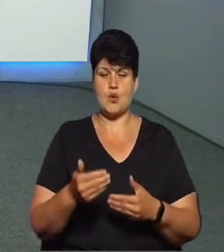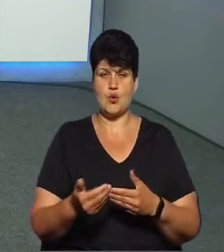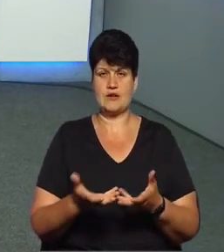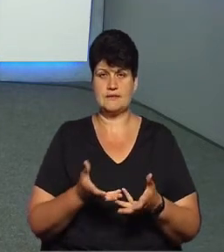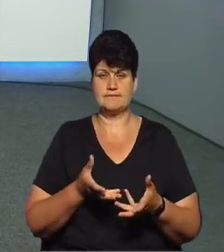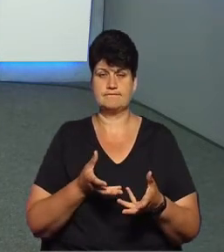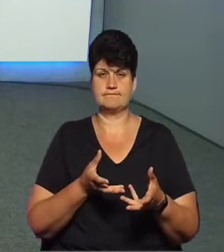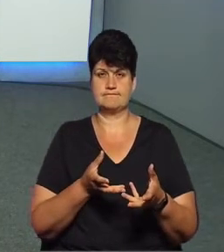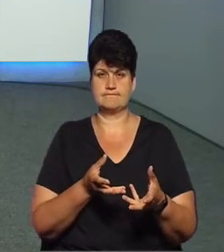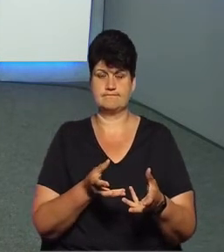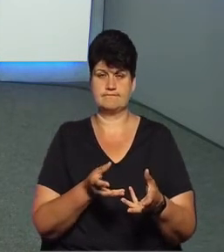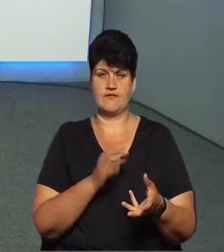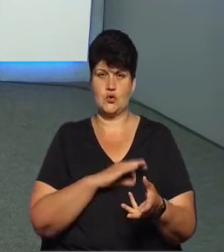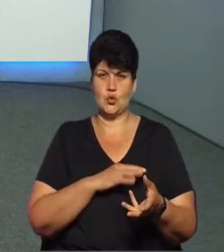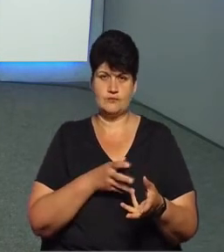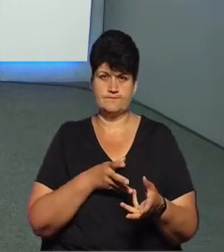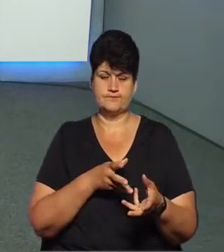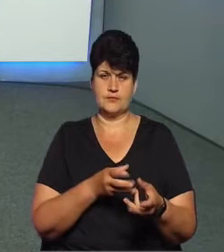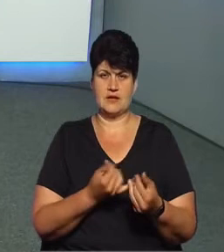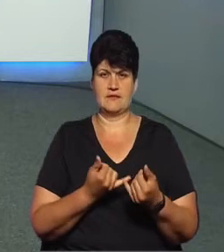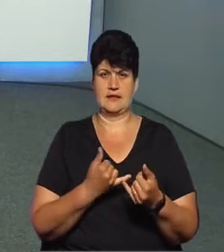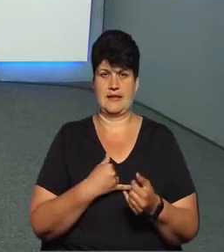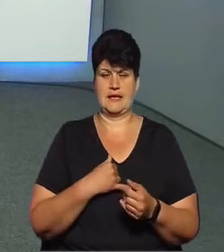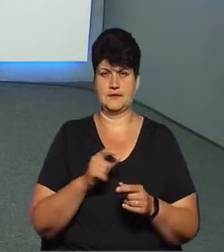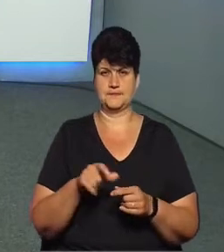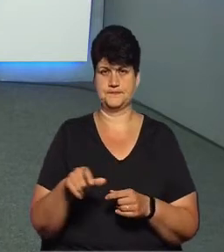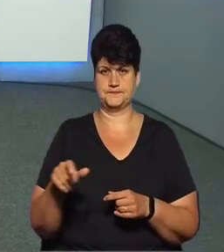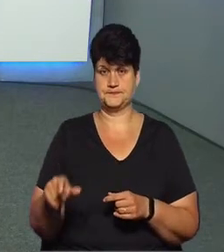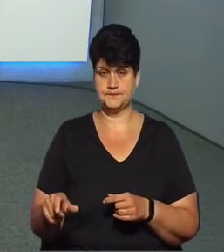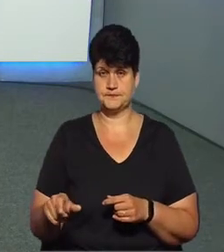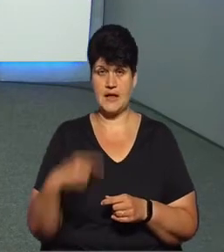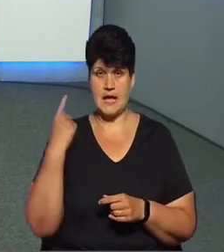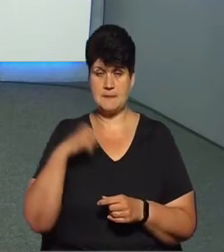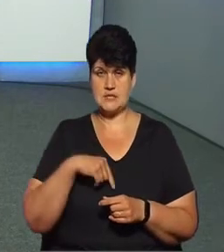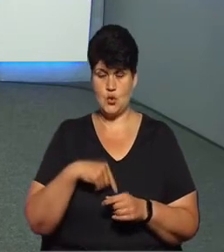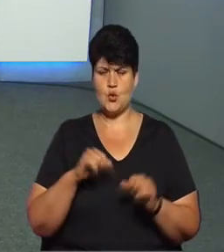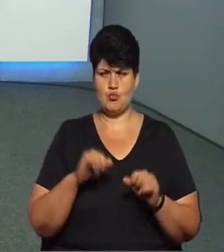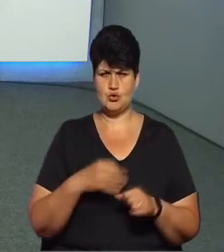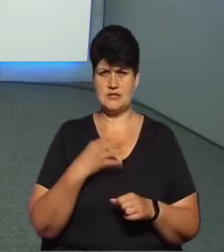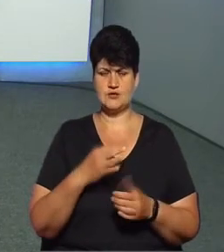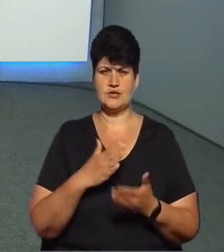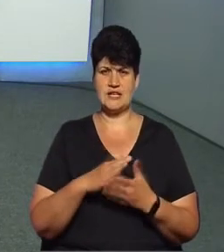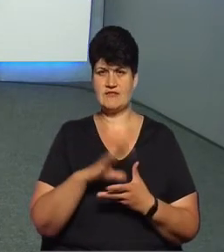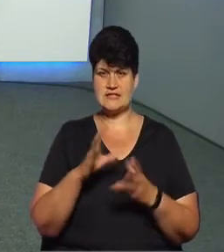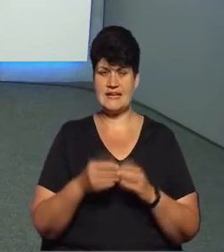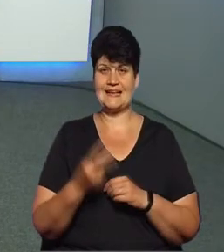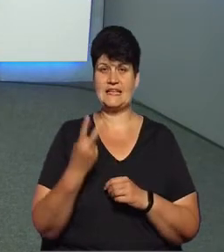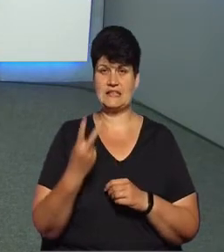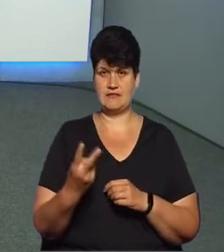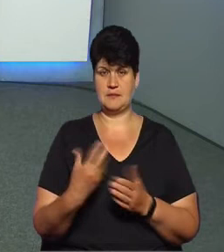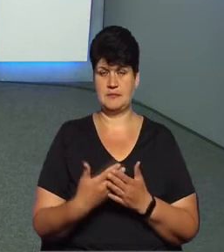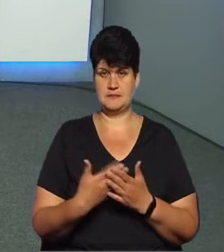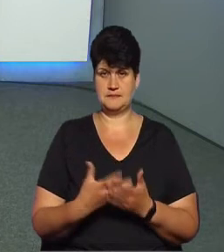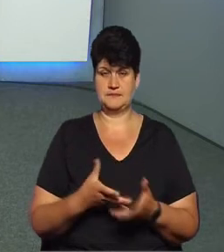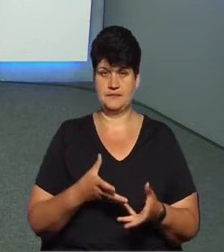для наших співгромадян. Як психолог, то можу сказати, що існує взагалі два типи мотивації. Є мотивація уникнення і